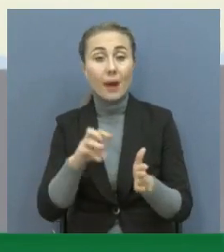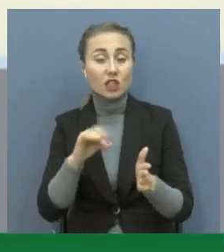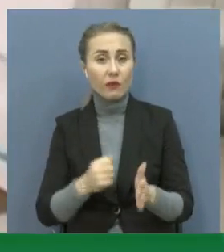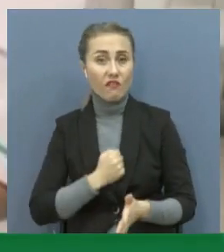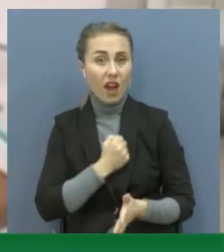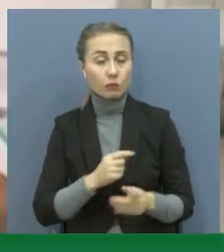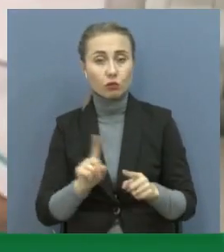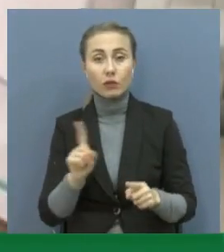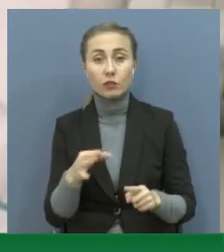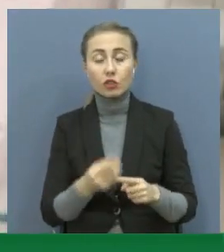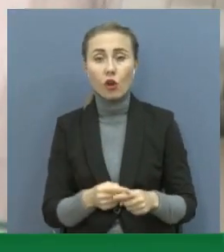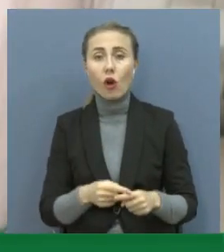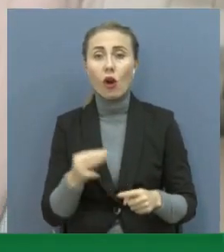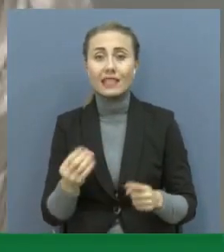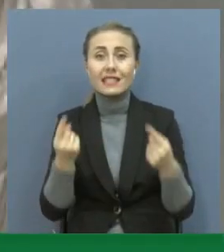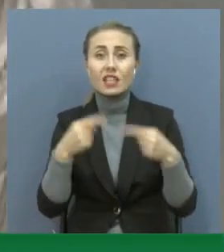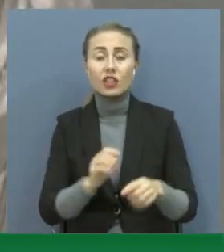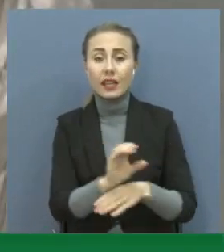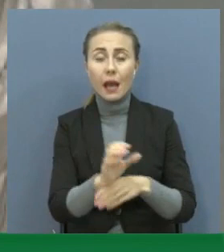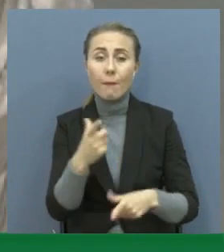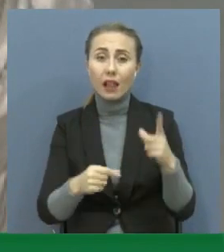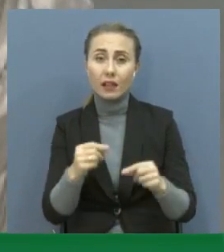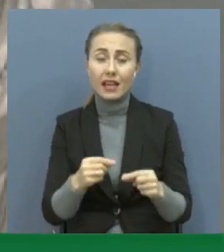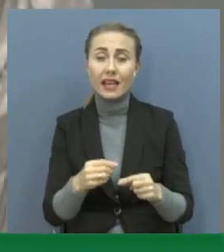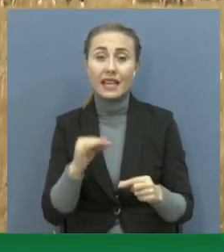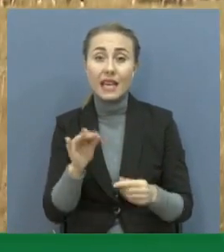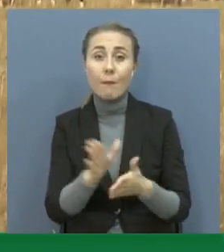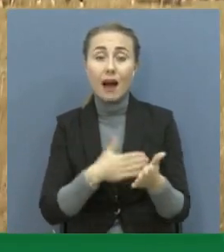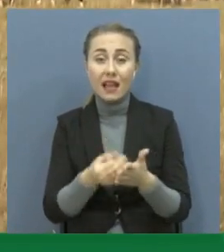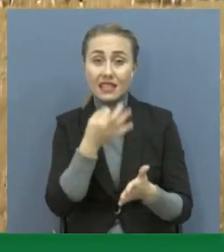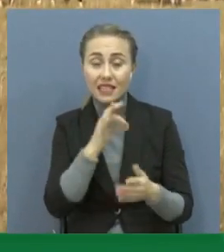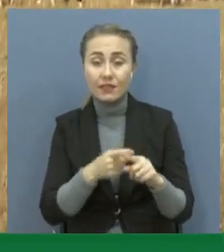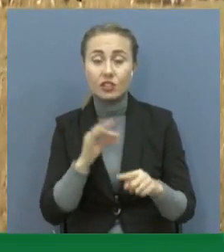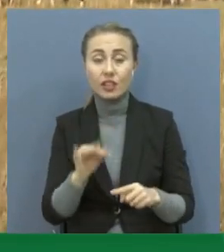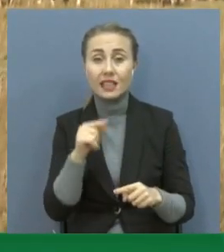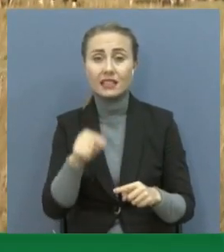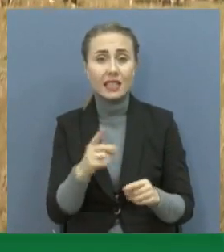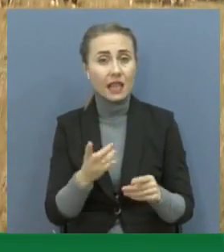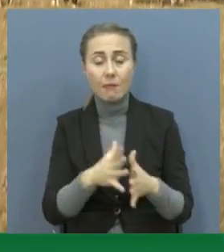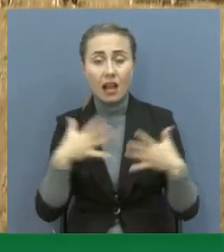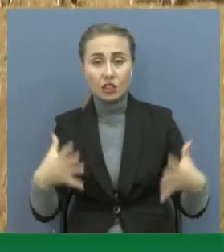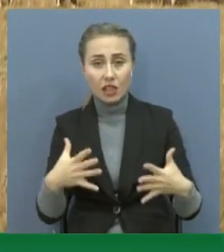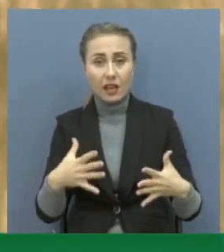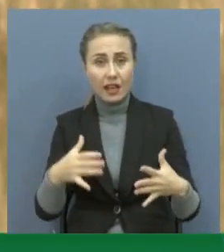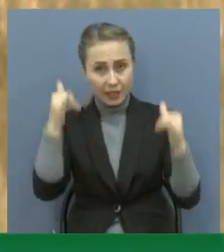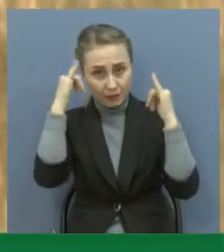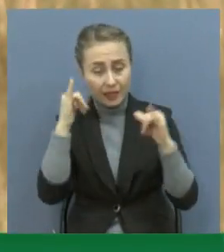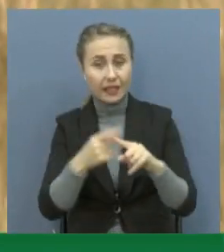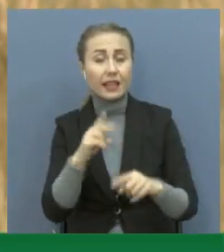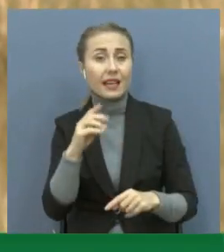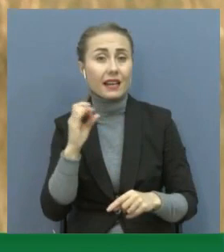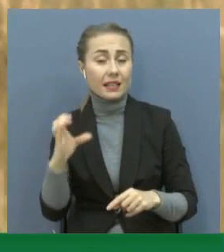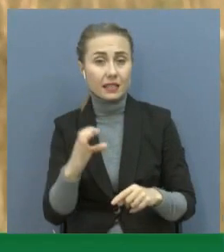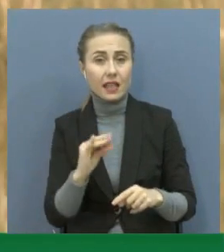возмущен тем, что допущено снижение производства молока и сливочного масла. Здесь же небольшие цифры поголовья крупного рогатого скота.